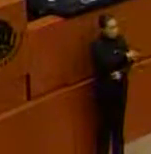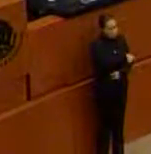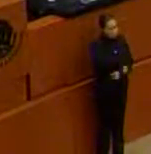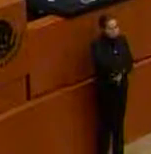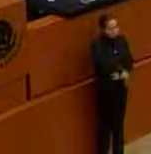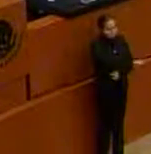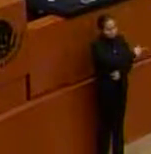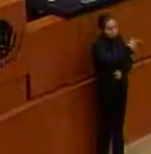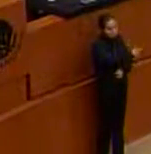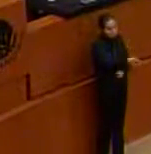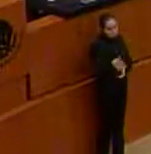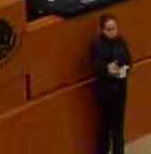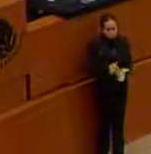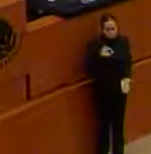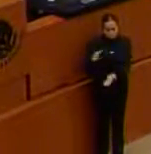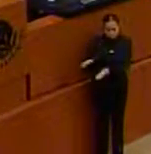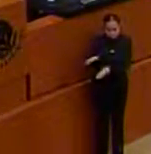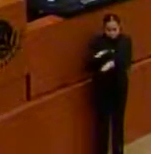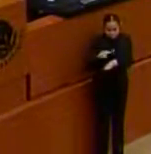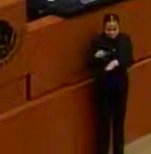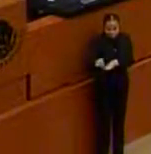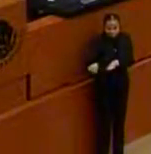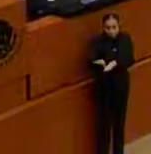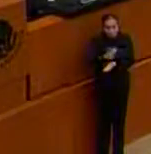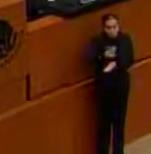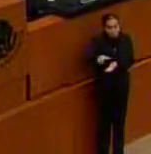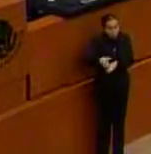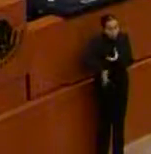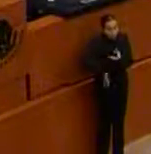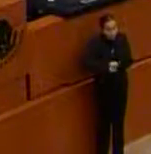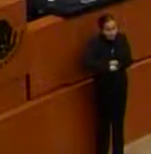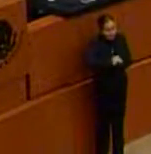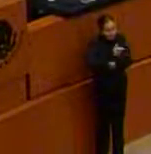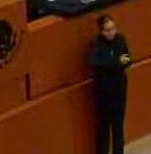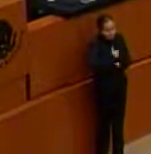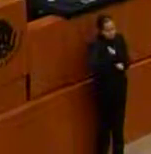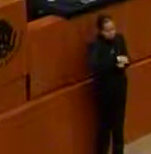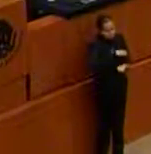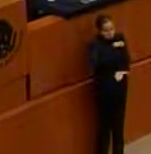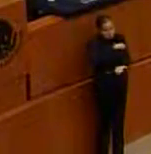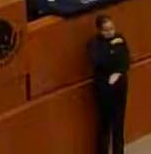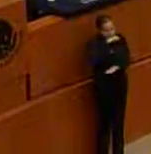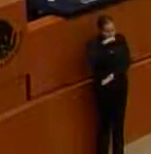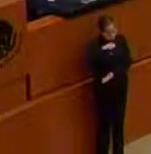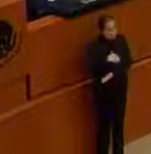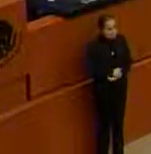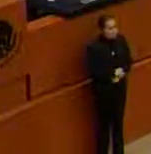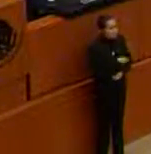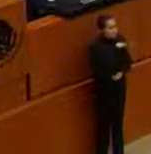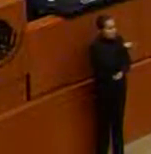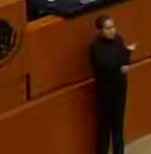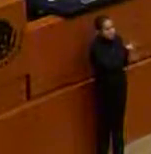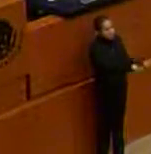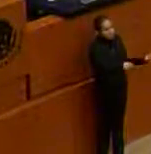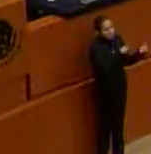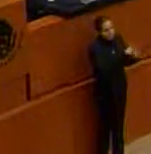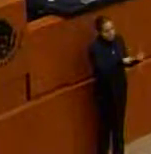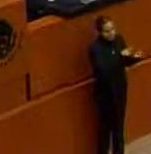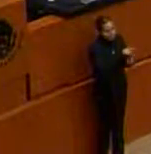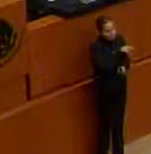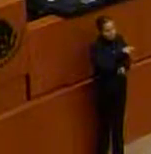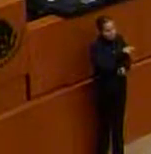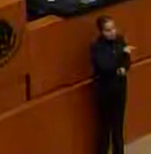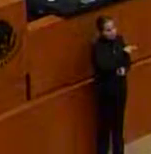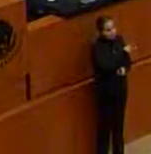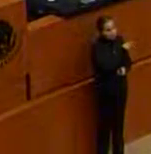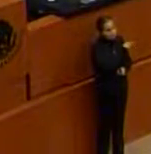seuil. Tout revenu supplémentaire s'y additionne. Contrairement au filet social conventionnel, ce n'est donc pas un filet dans lequel on se